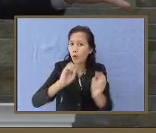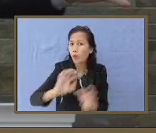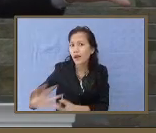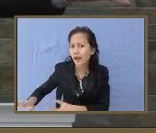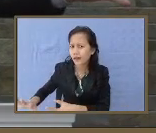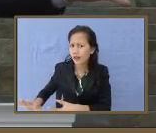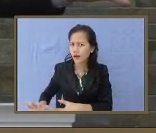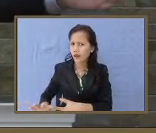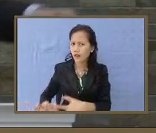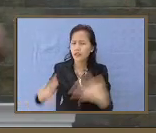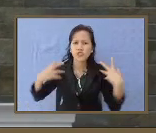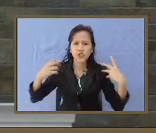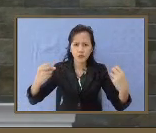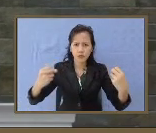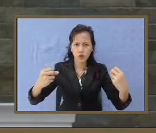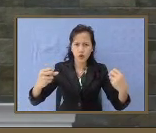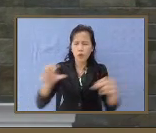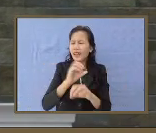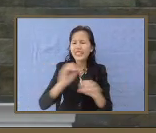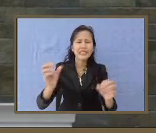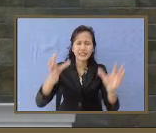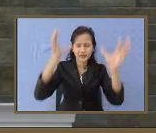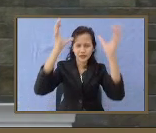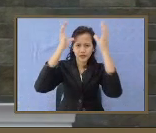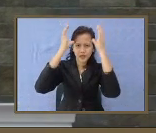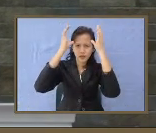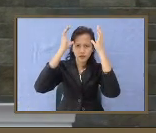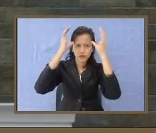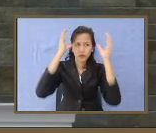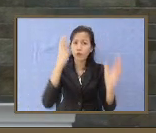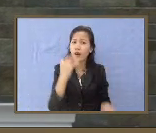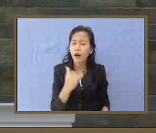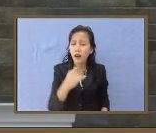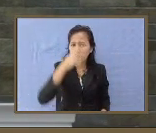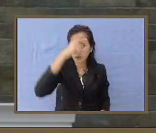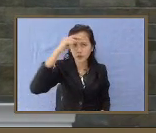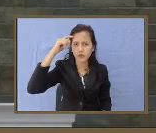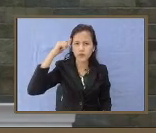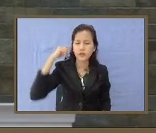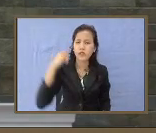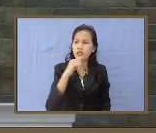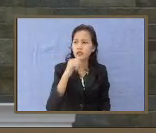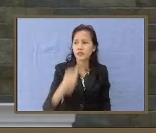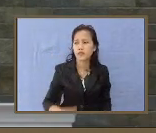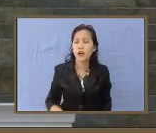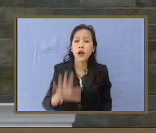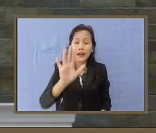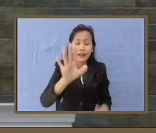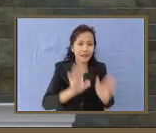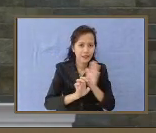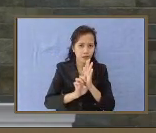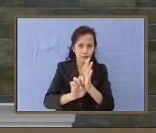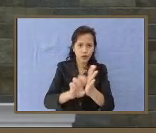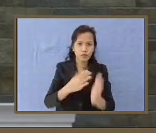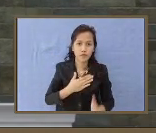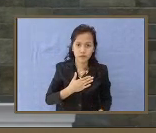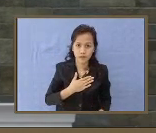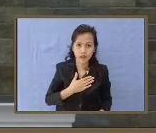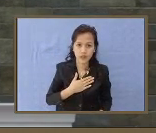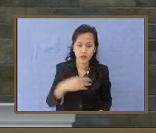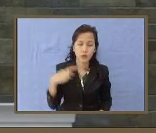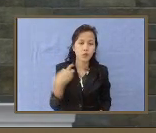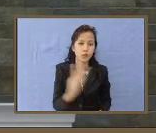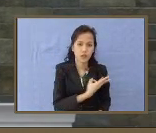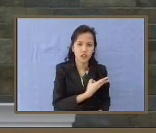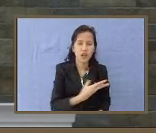ka ng crown. Sapagkat hindi ho yan buong, for example, kami. Ilan